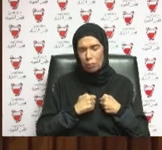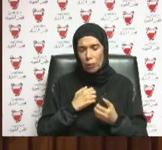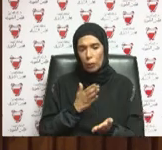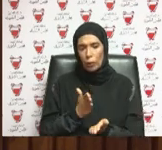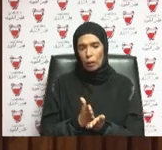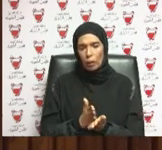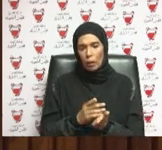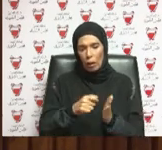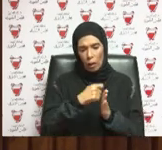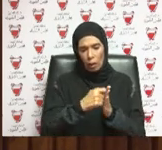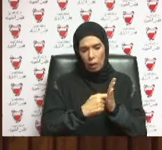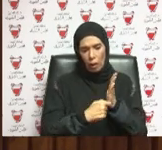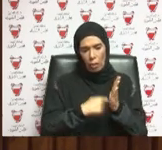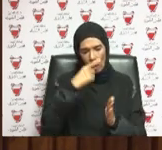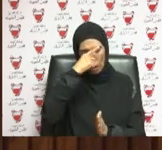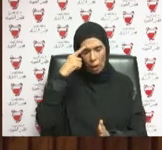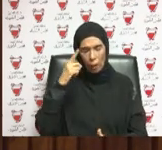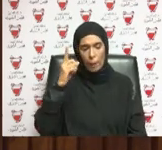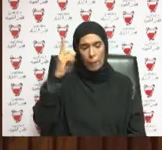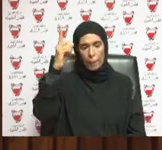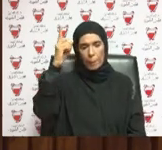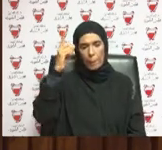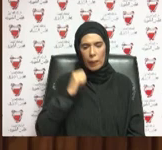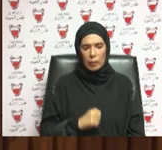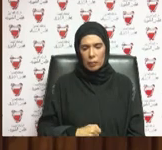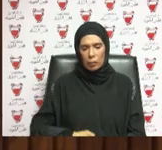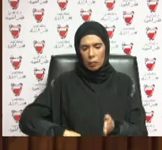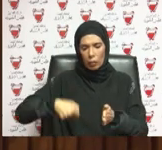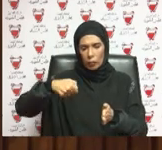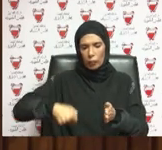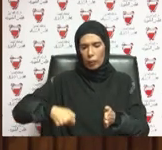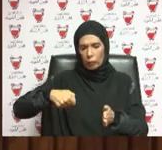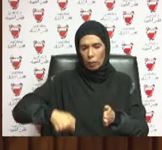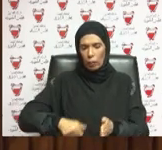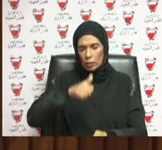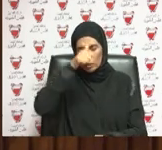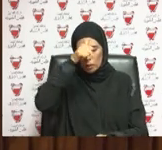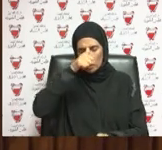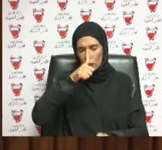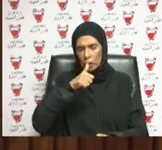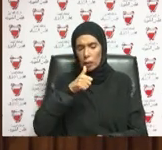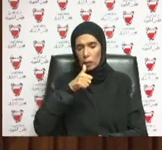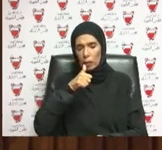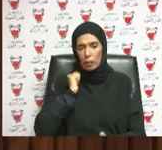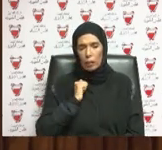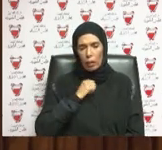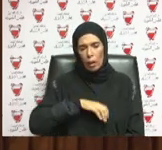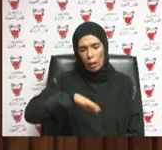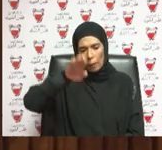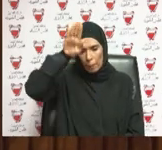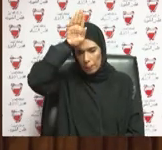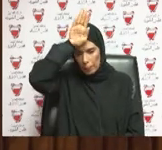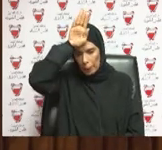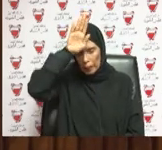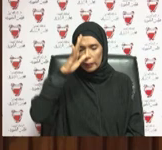بقضاء الله وقدره، نتقدم بخالص التعازي والمواساة إلى حضرة